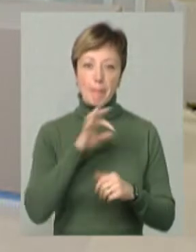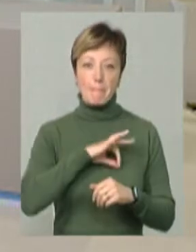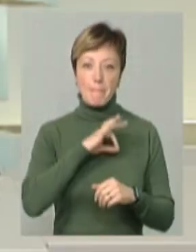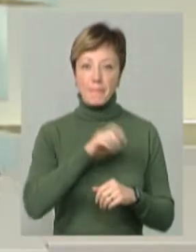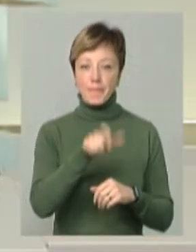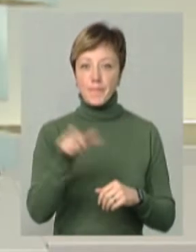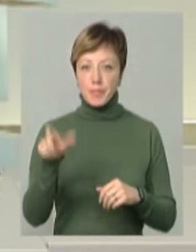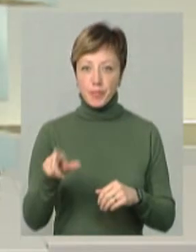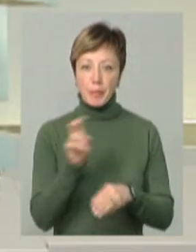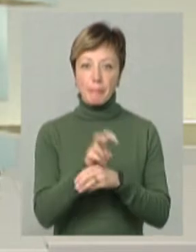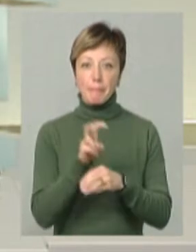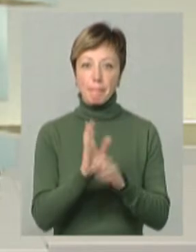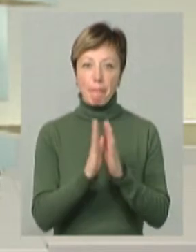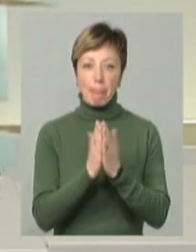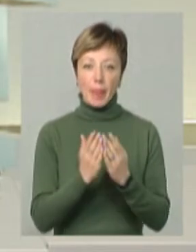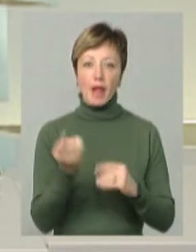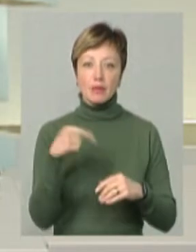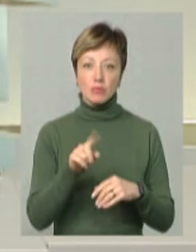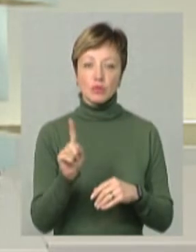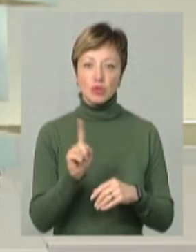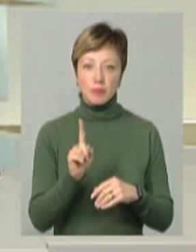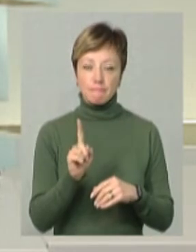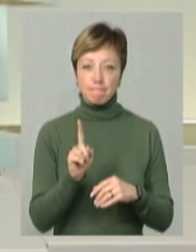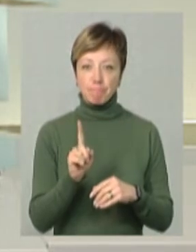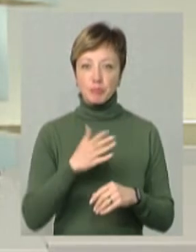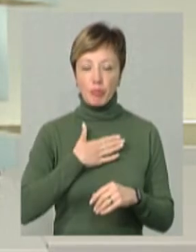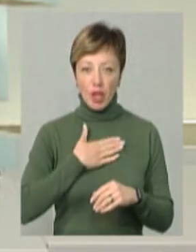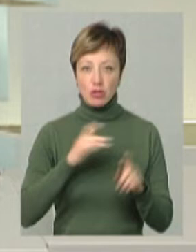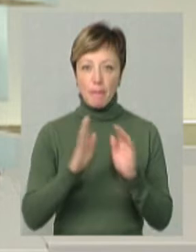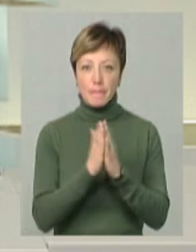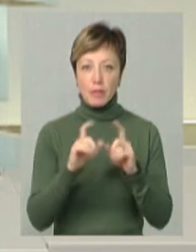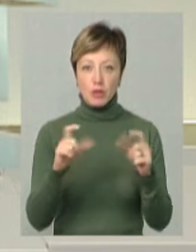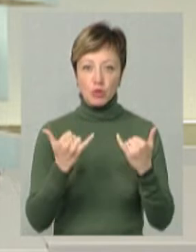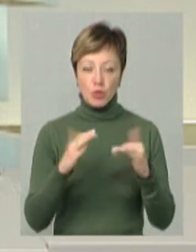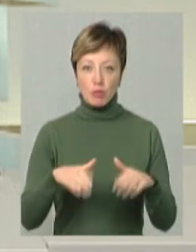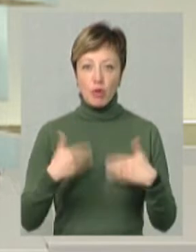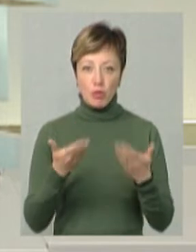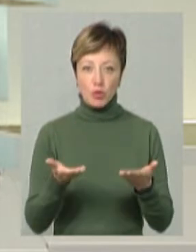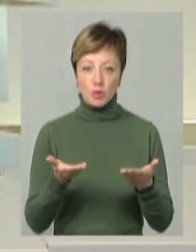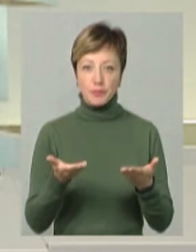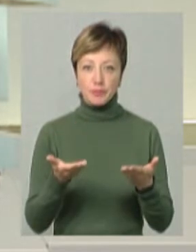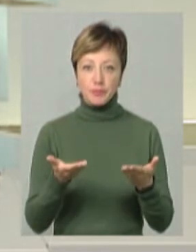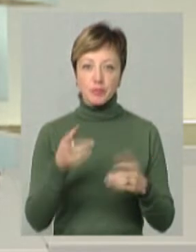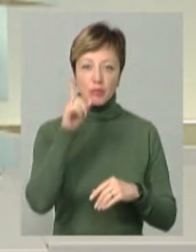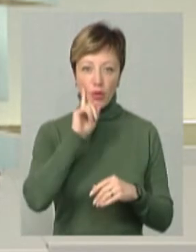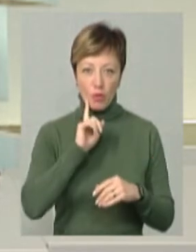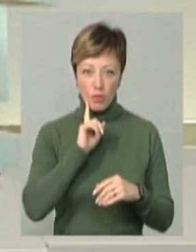користувачів, відвідувачів бібліотеки, тому що наша бібліотека сьогодні пропонує досить